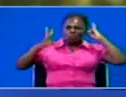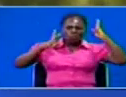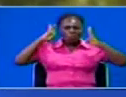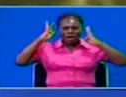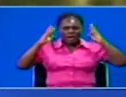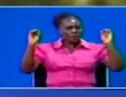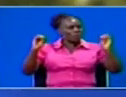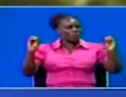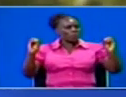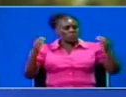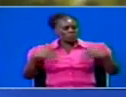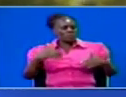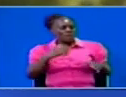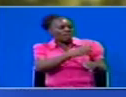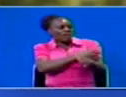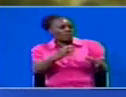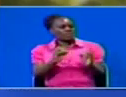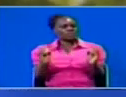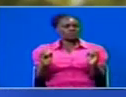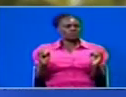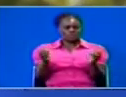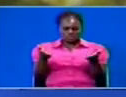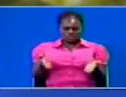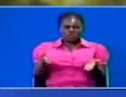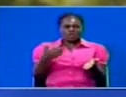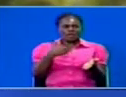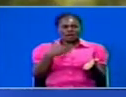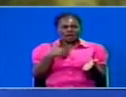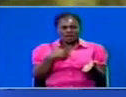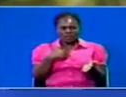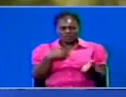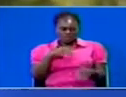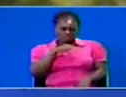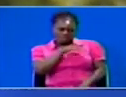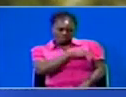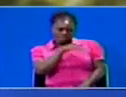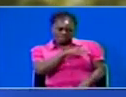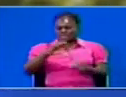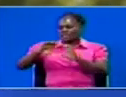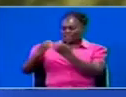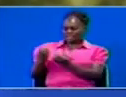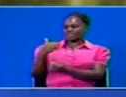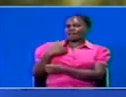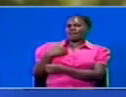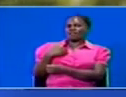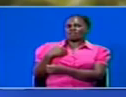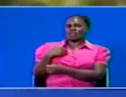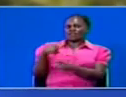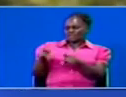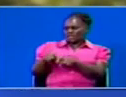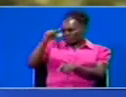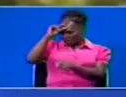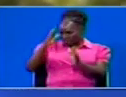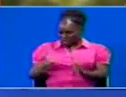hawana capacity. Lakini siku hizi kuna evening classes. Ziko masomo ya jioni jioni. Hata magavana